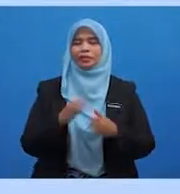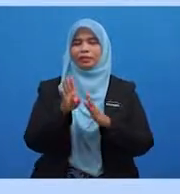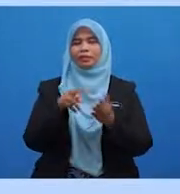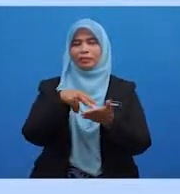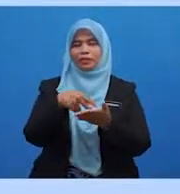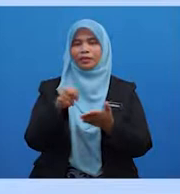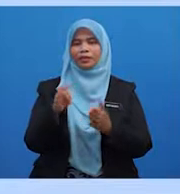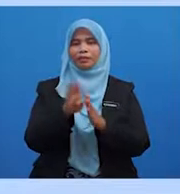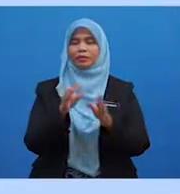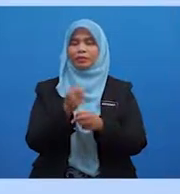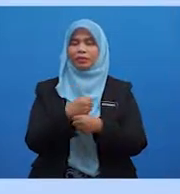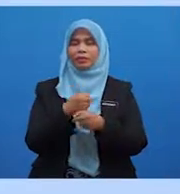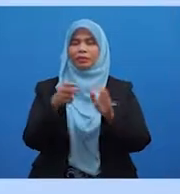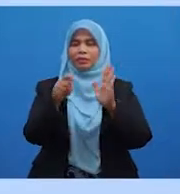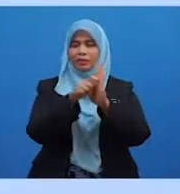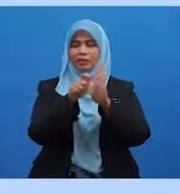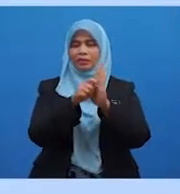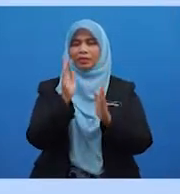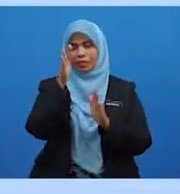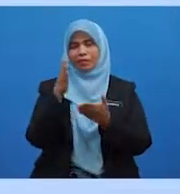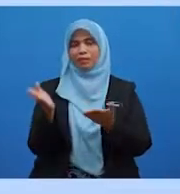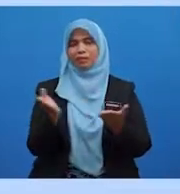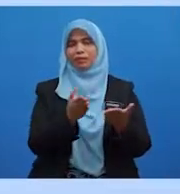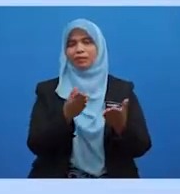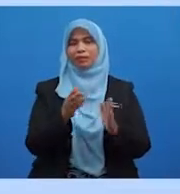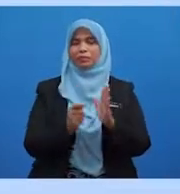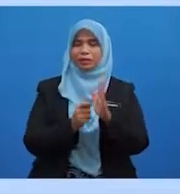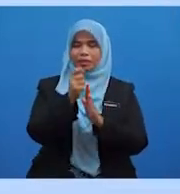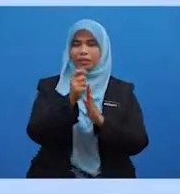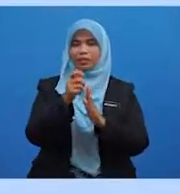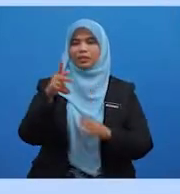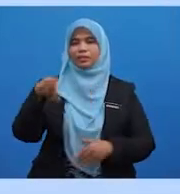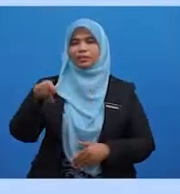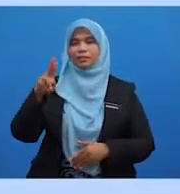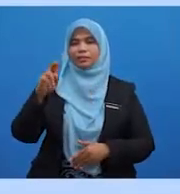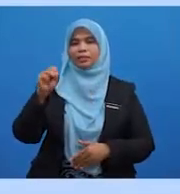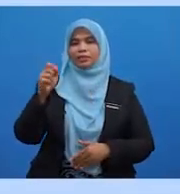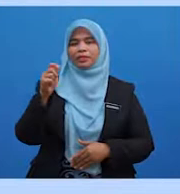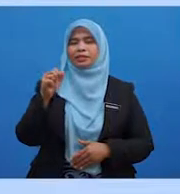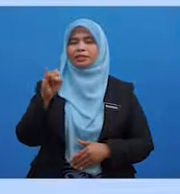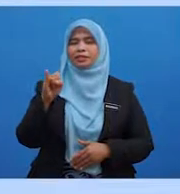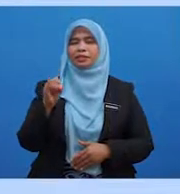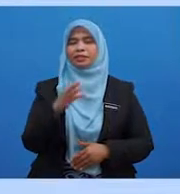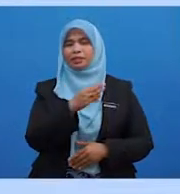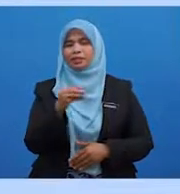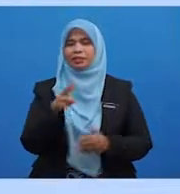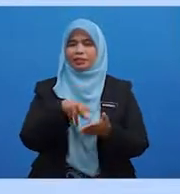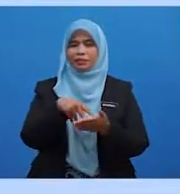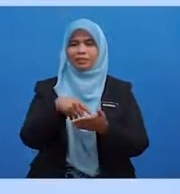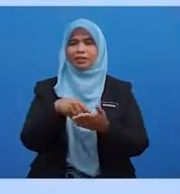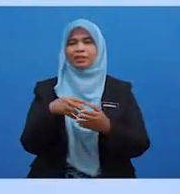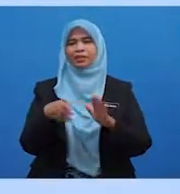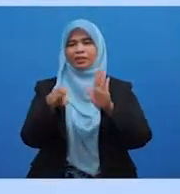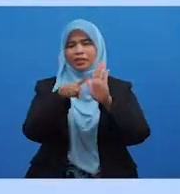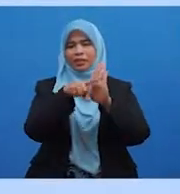Kebangkitan berbentuk positif akan membawa kepada peningkatan prestasi, manakala kebangkitan negatif